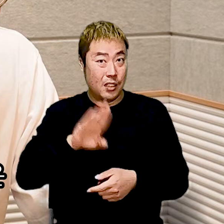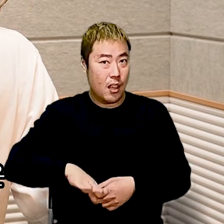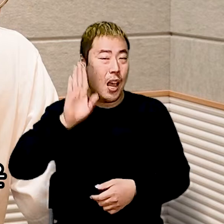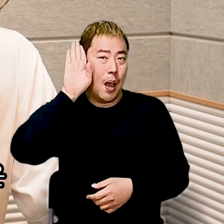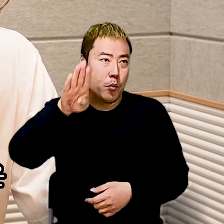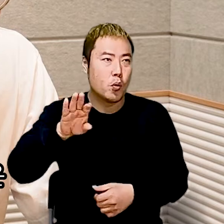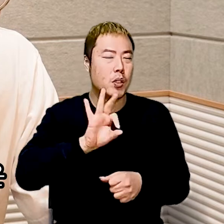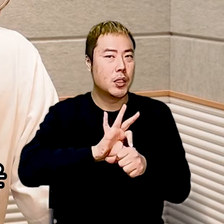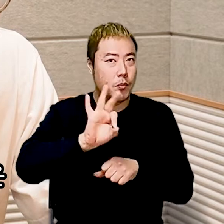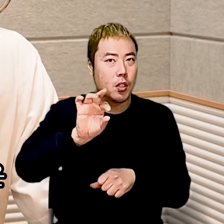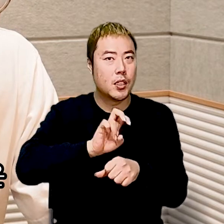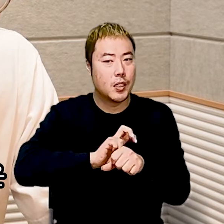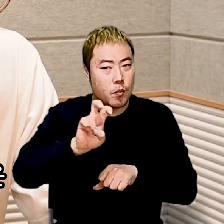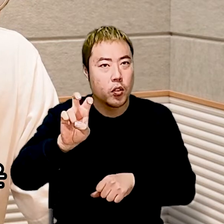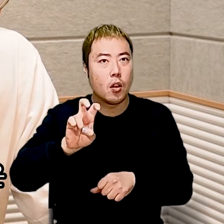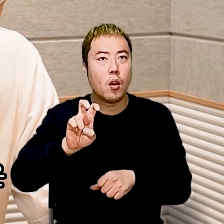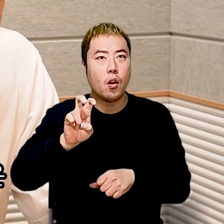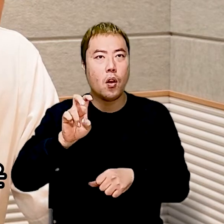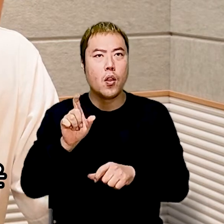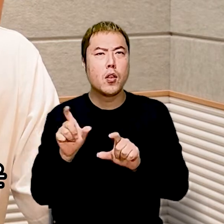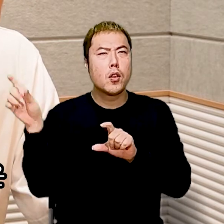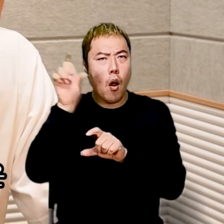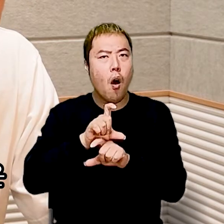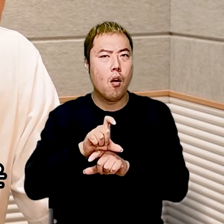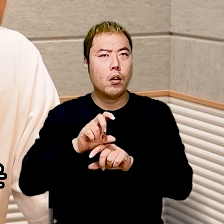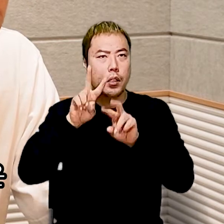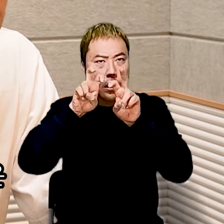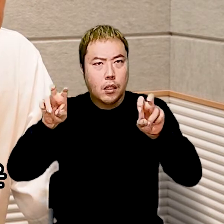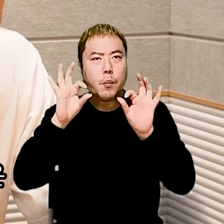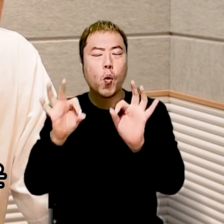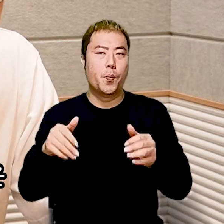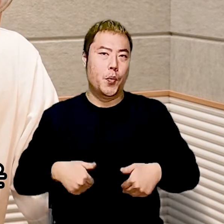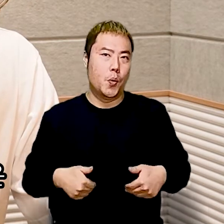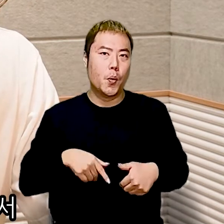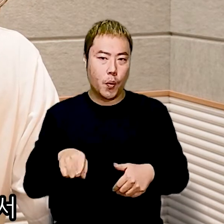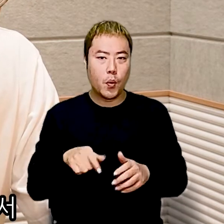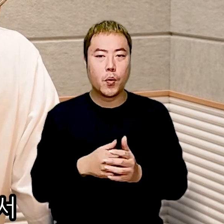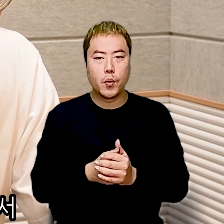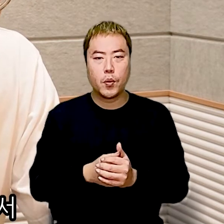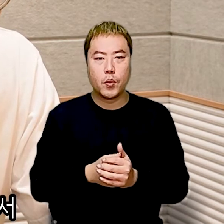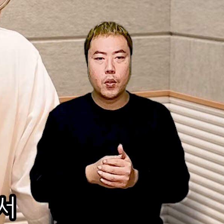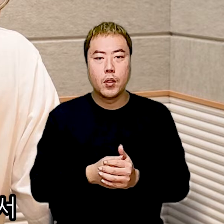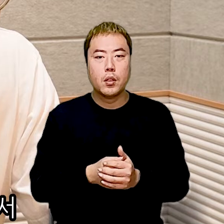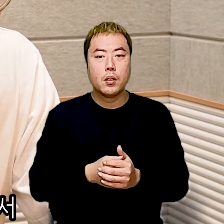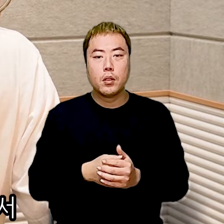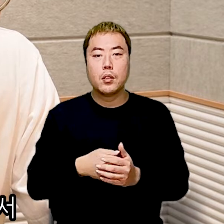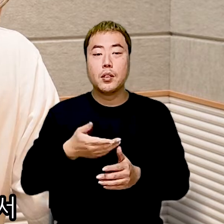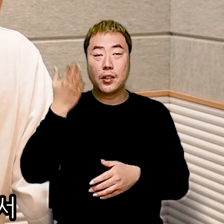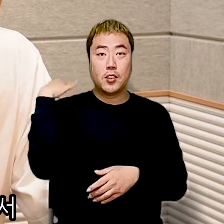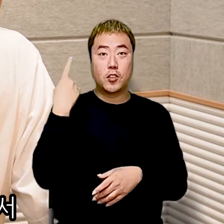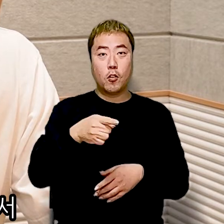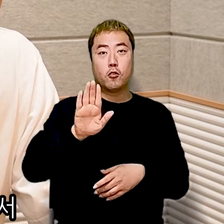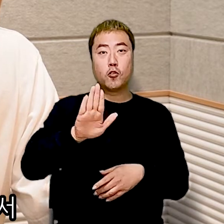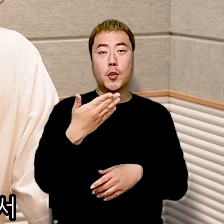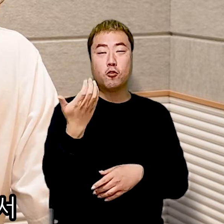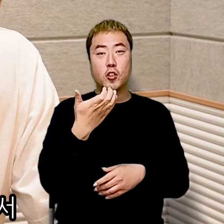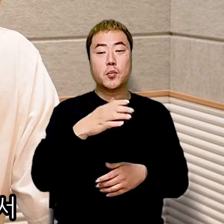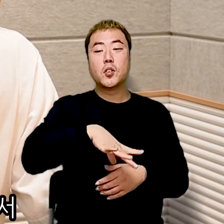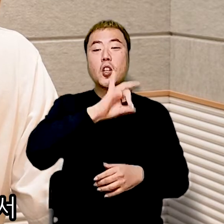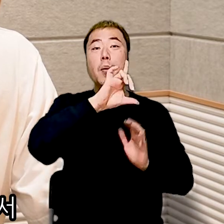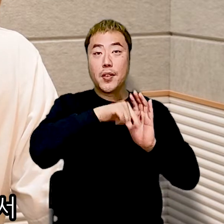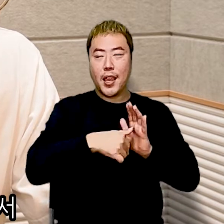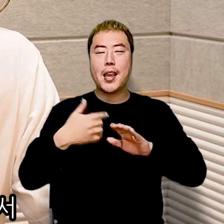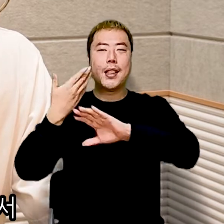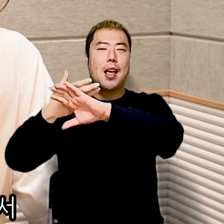10년, 20년은 더 진짜 더 지켜봐야 되는 90년 초반에 그 이주노동자가 이제